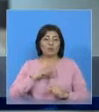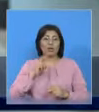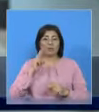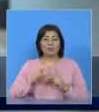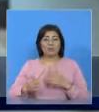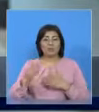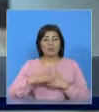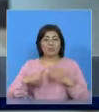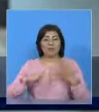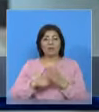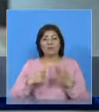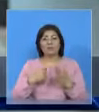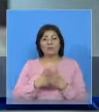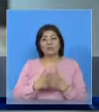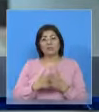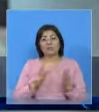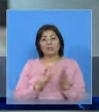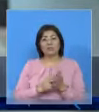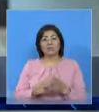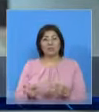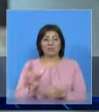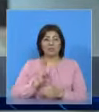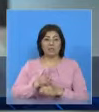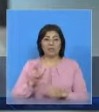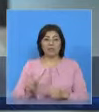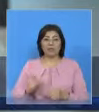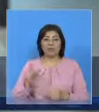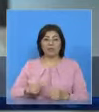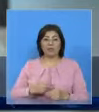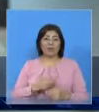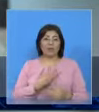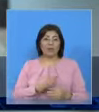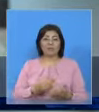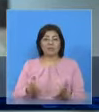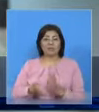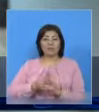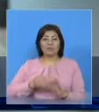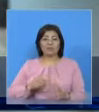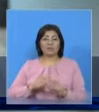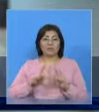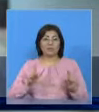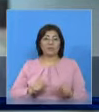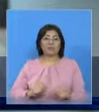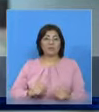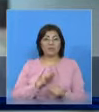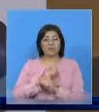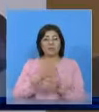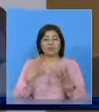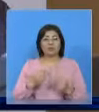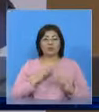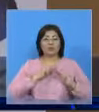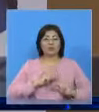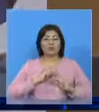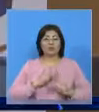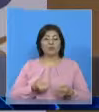сағат кешкі 6 мен 8-дің арасында қатар көбейді. Тұрғындарды вакцина салдыруға шақырамын. Емханамыз демалыс күндерде жұмыс істейді.